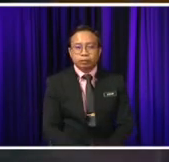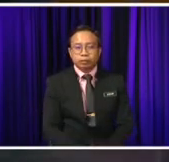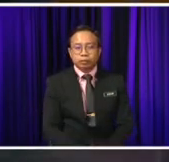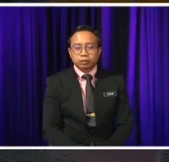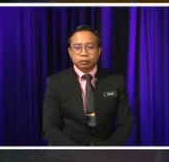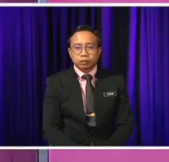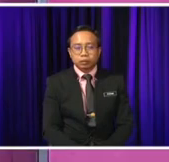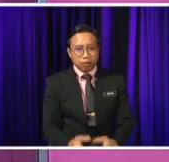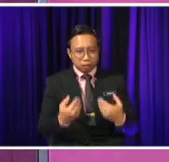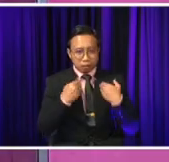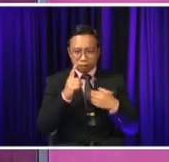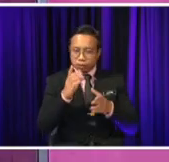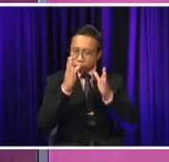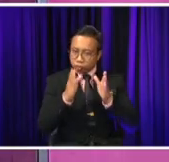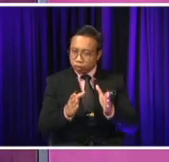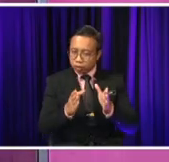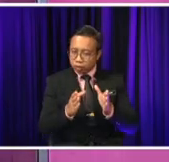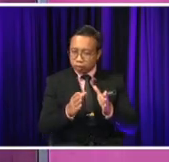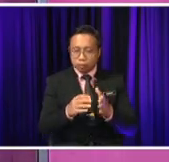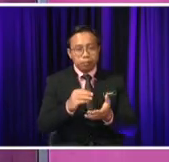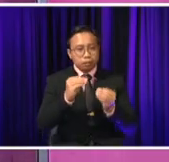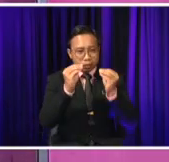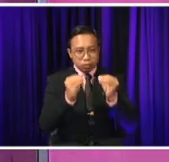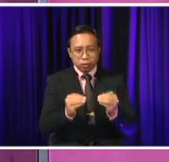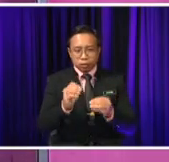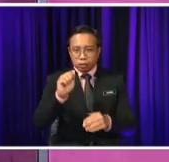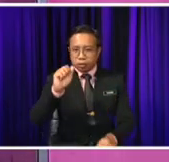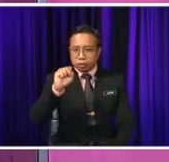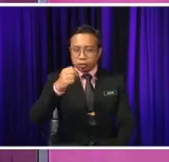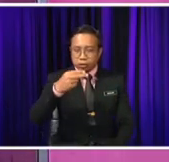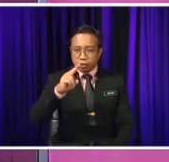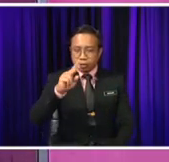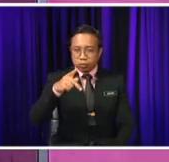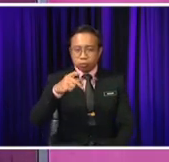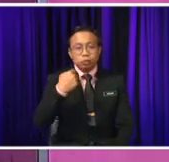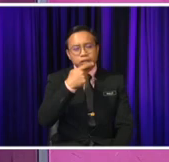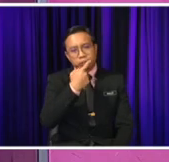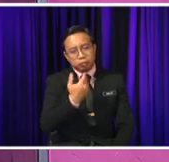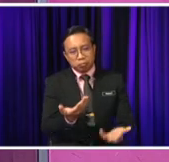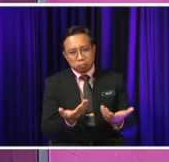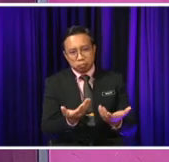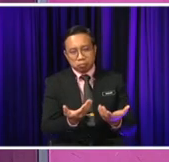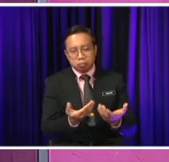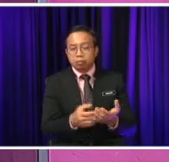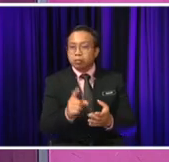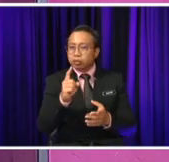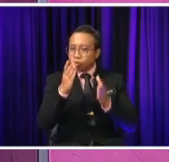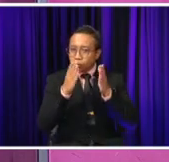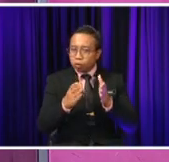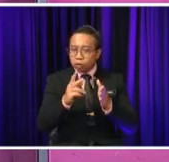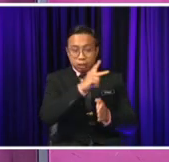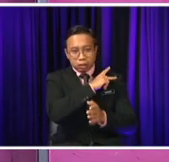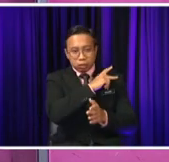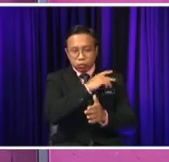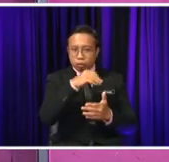ada seorang manusia yang diberi nama sebagai assabuh siapa dia merupakan seorang ketua dalam